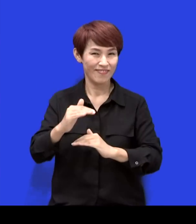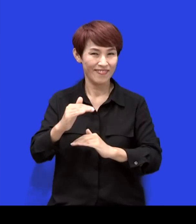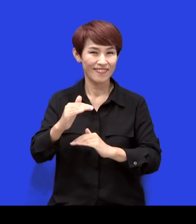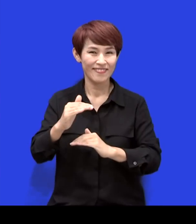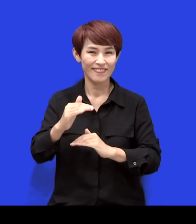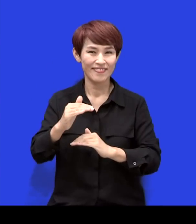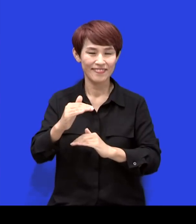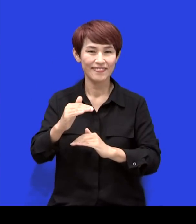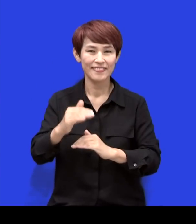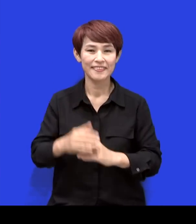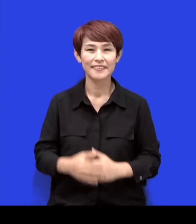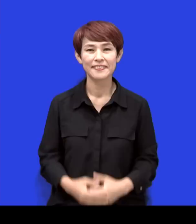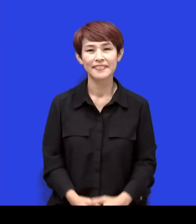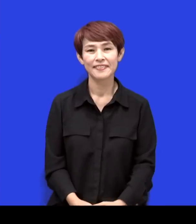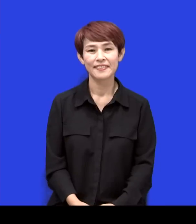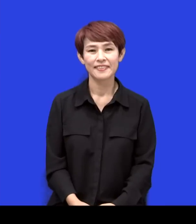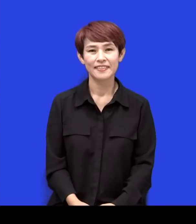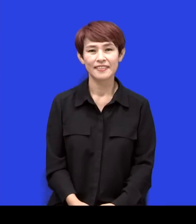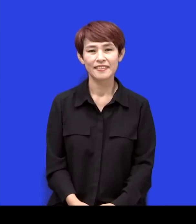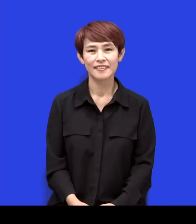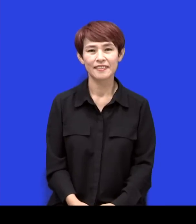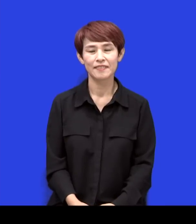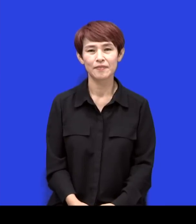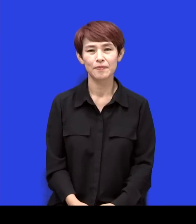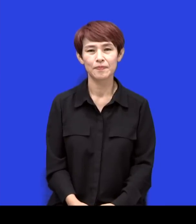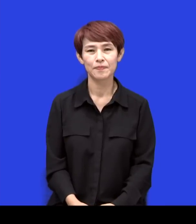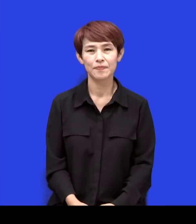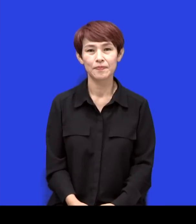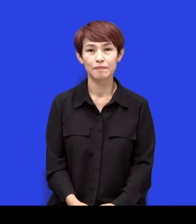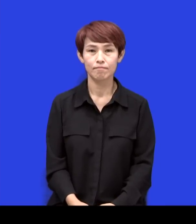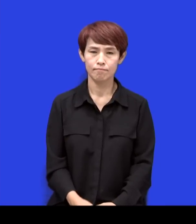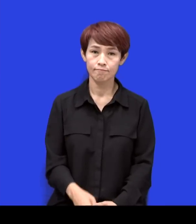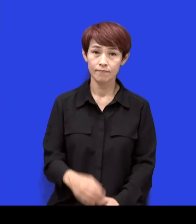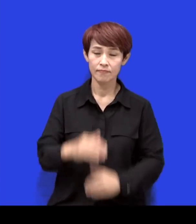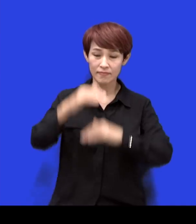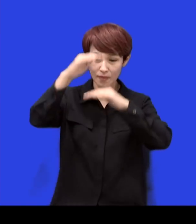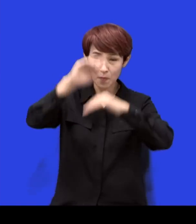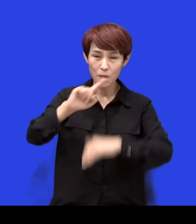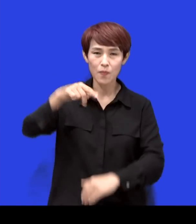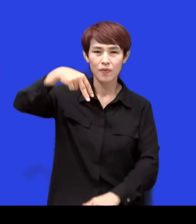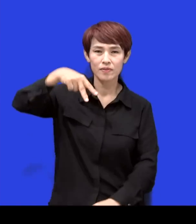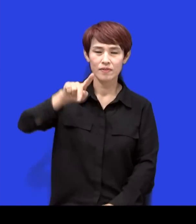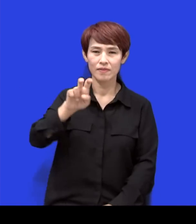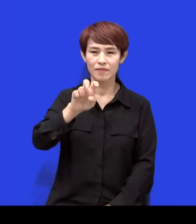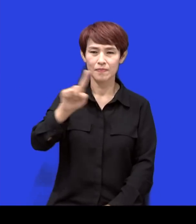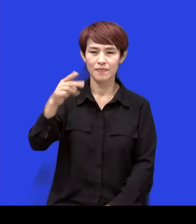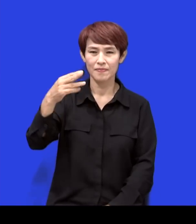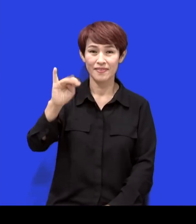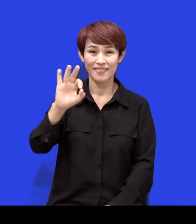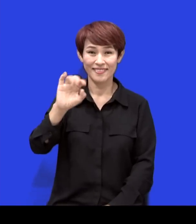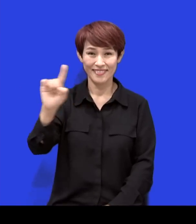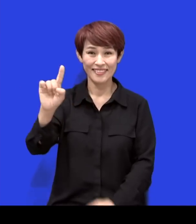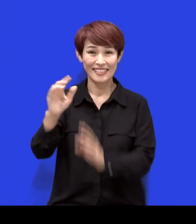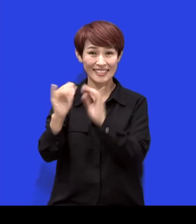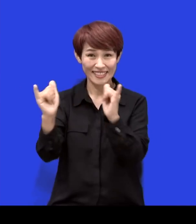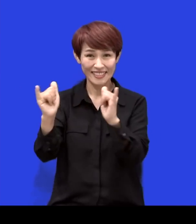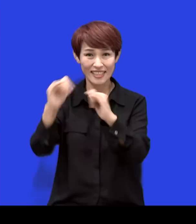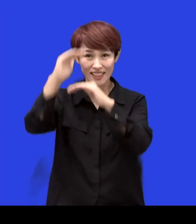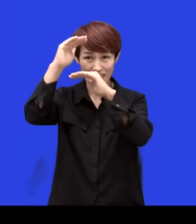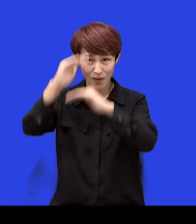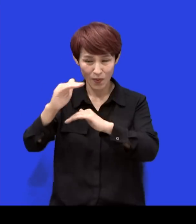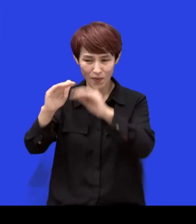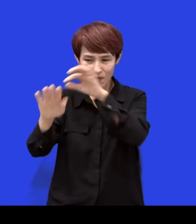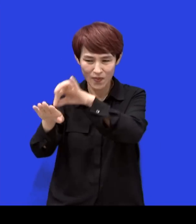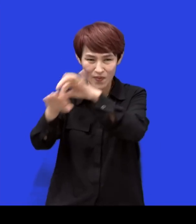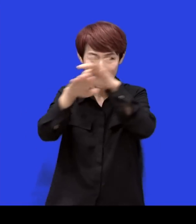없는 설정인 거죠. 그 캐릭터의 설정을 그렇게 했지만 그것이 사실은 선한 사마리안 얘기를 좀 가져온